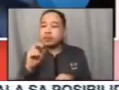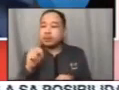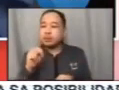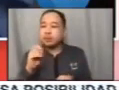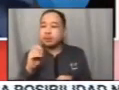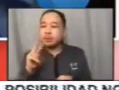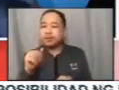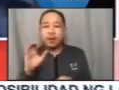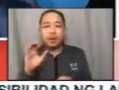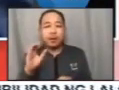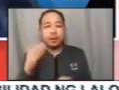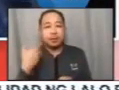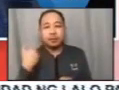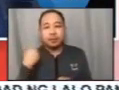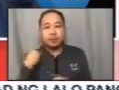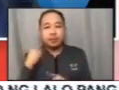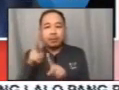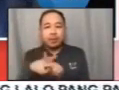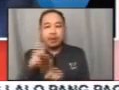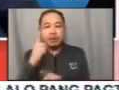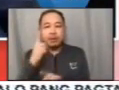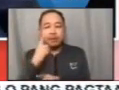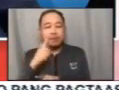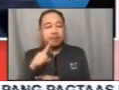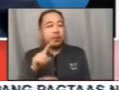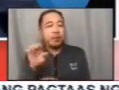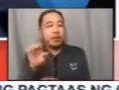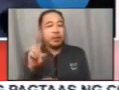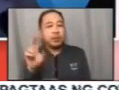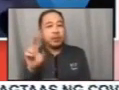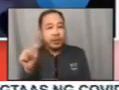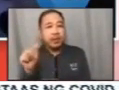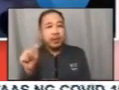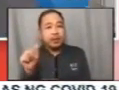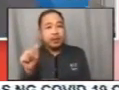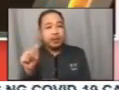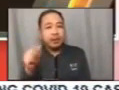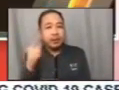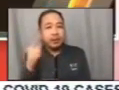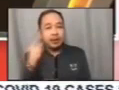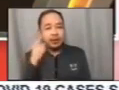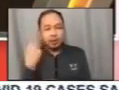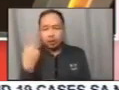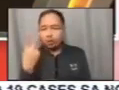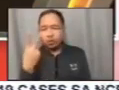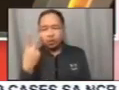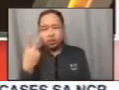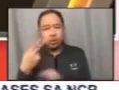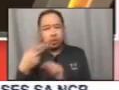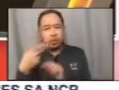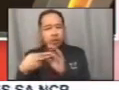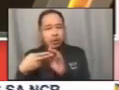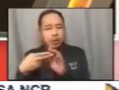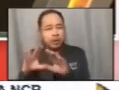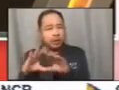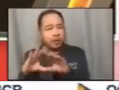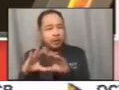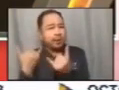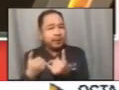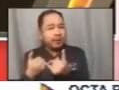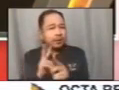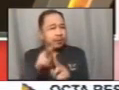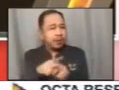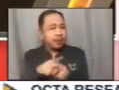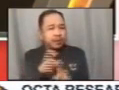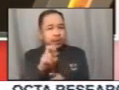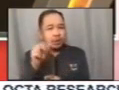Doon lang tayo makakabakuna ng paramihan. Okay, Yusek Vega, magkakaroon daw po ba ng simulation